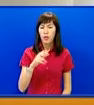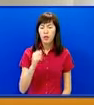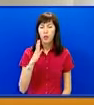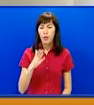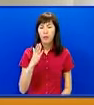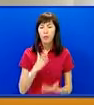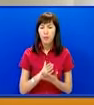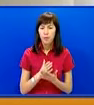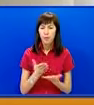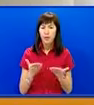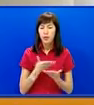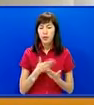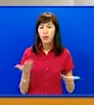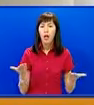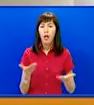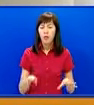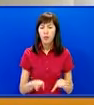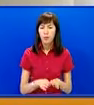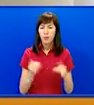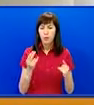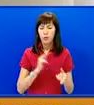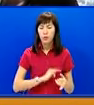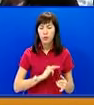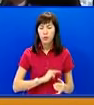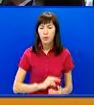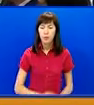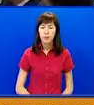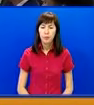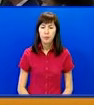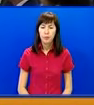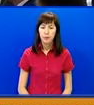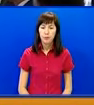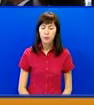будут осуществляться или нет? На каком уровне сейчас находятся?